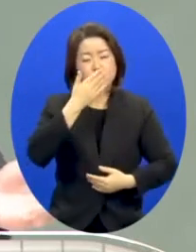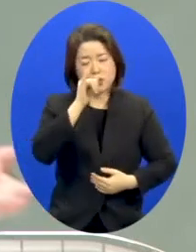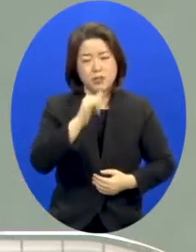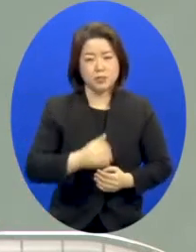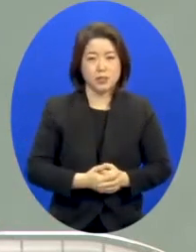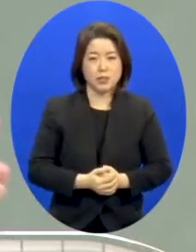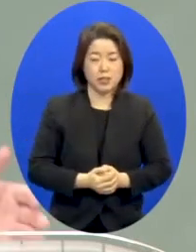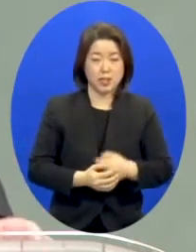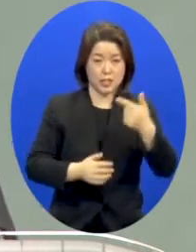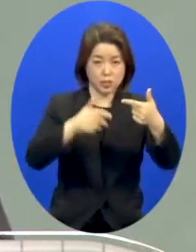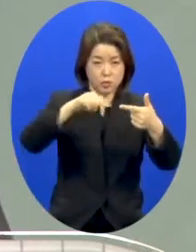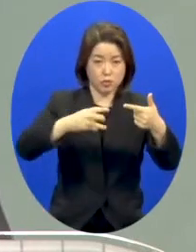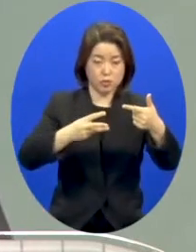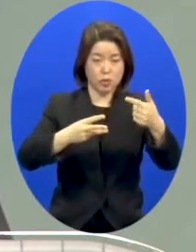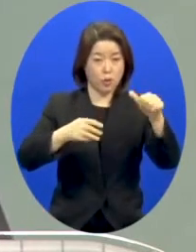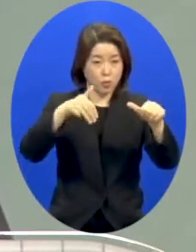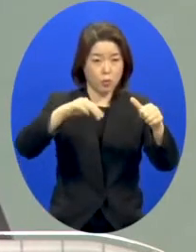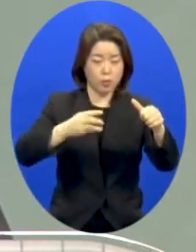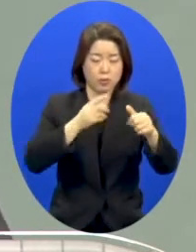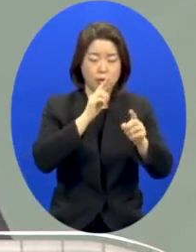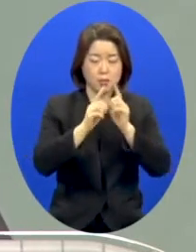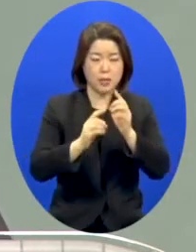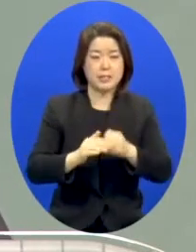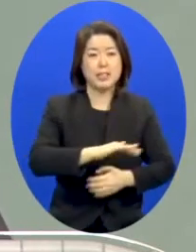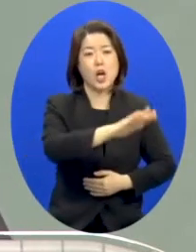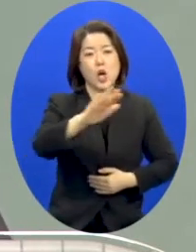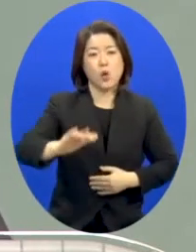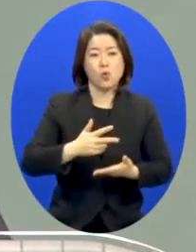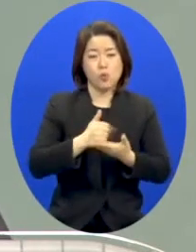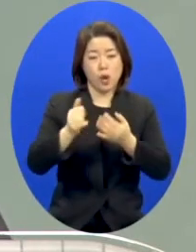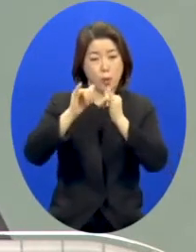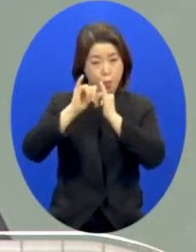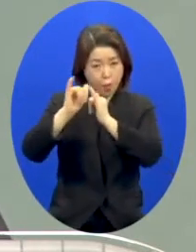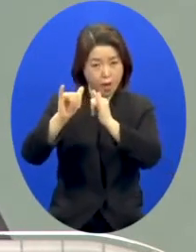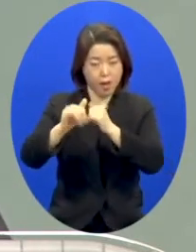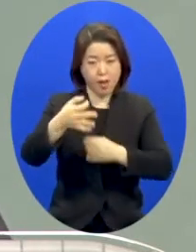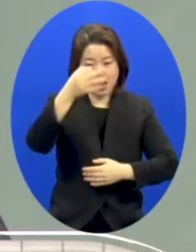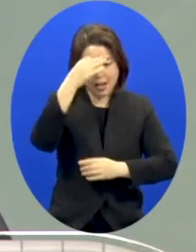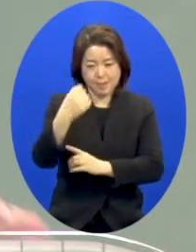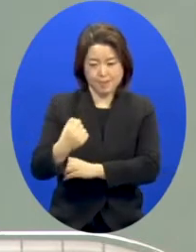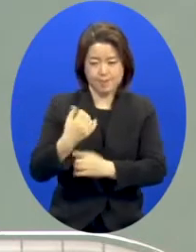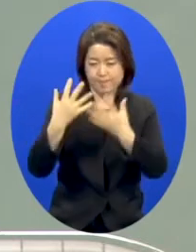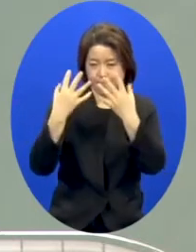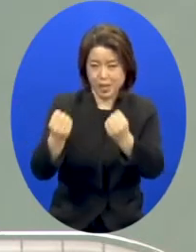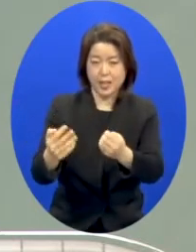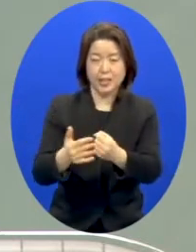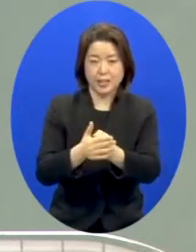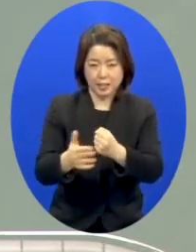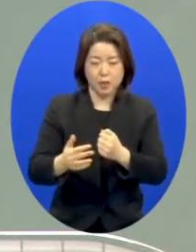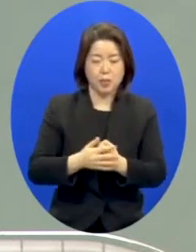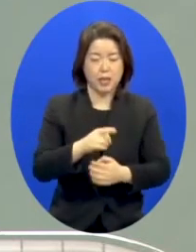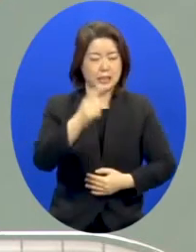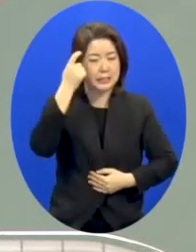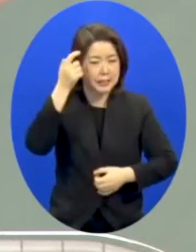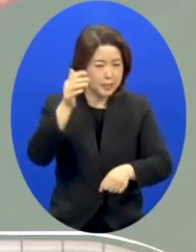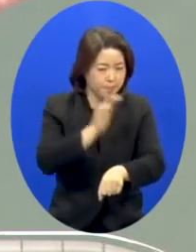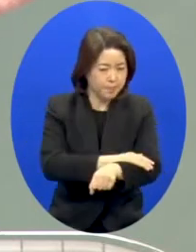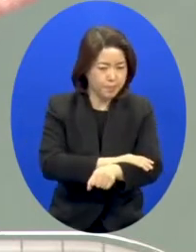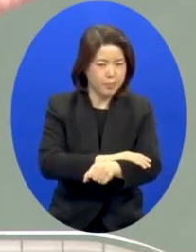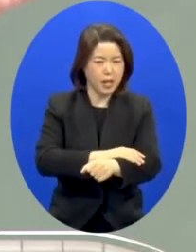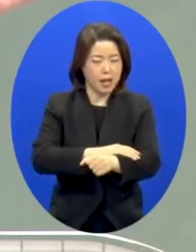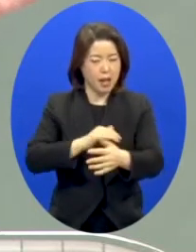말씀에 5절 말씀에 우리 주님은 위 비해 하시며 능력이 많으시니 그의 술기 는 헤아릴 수가